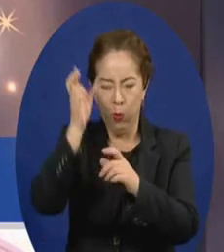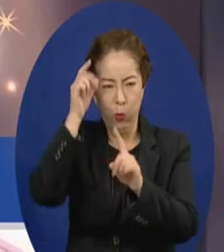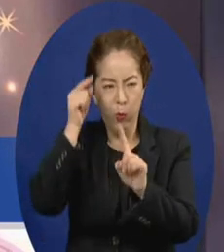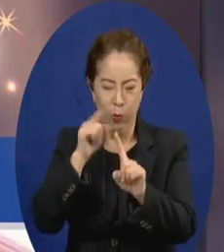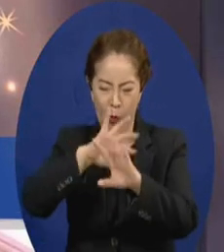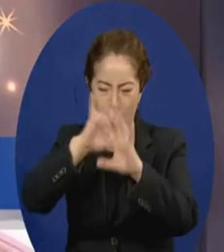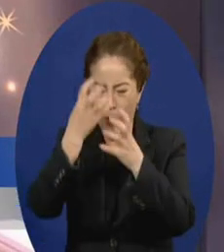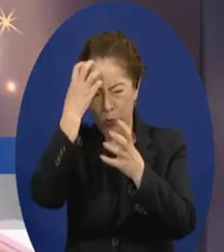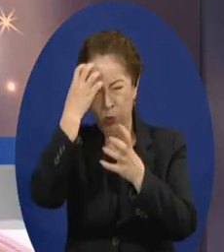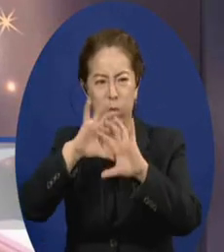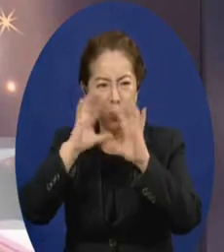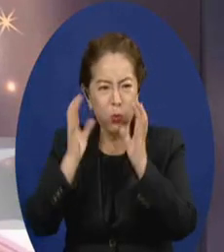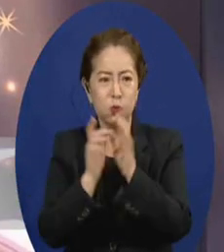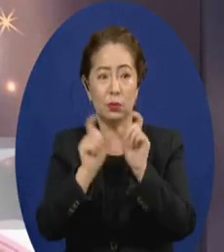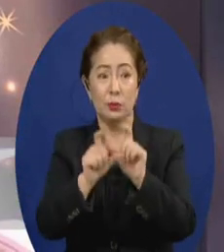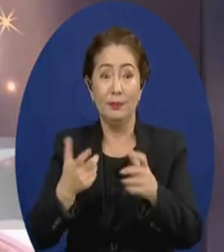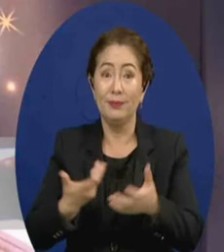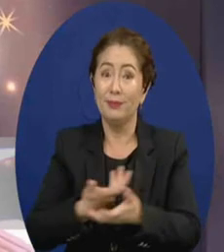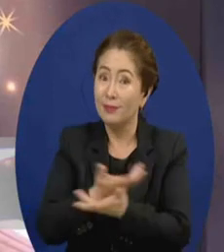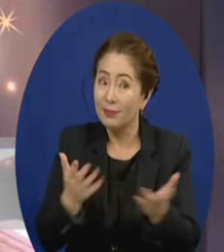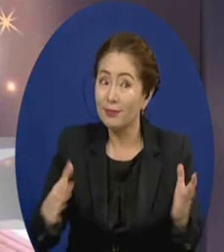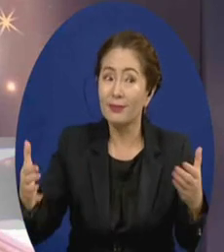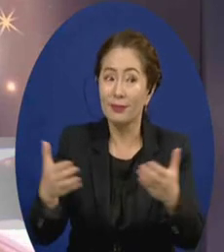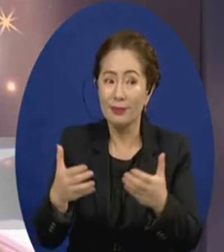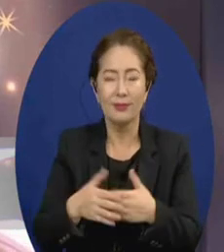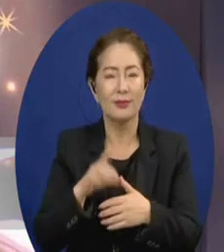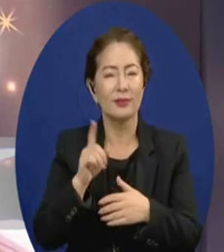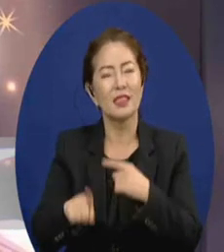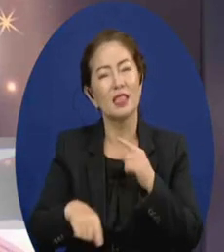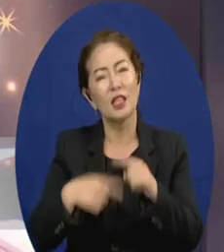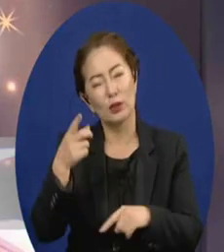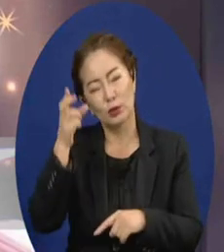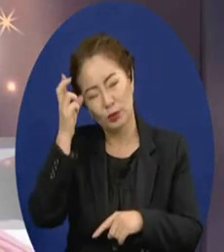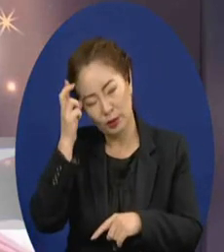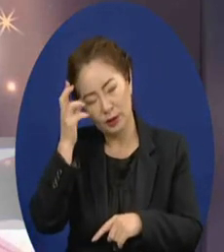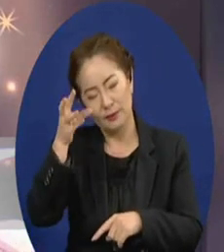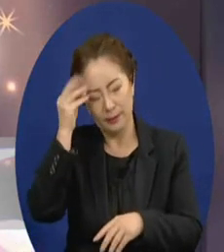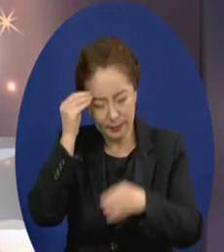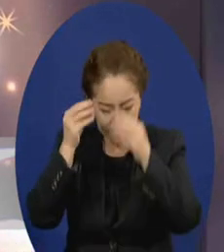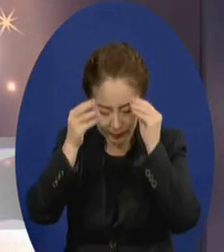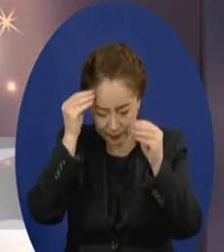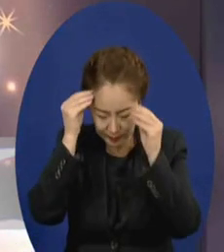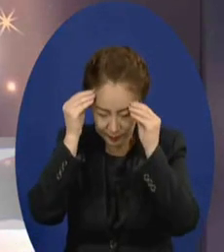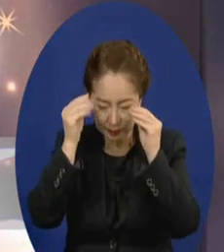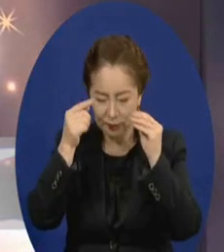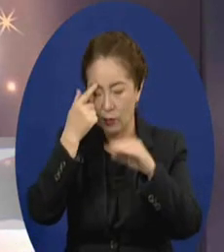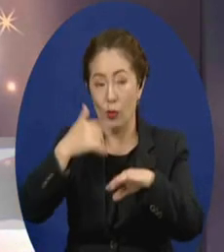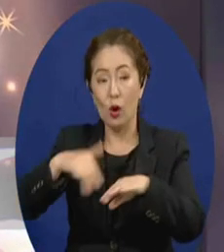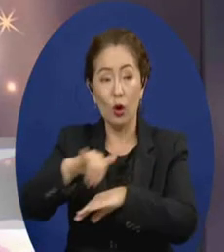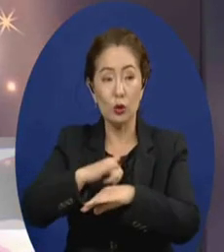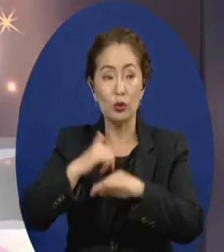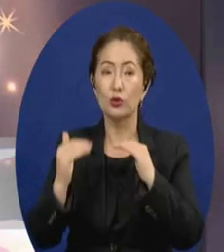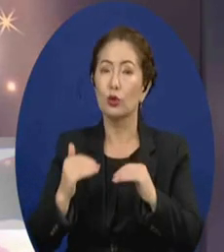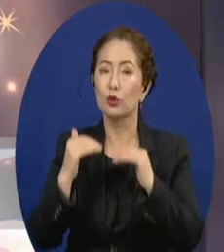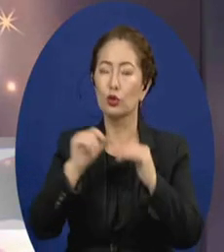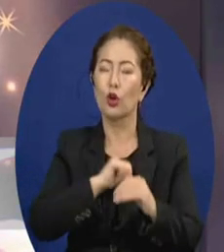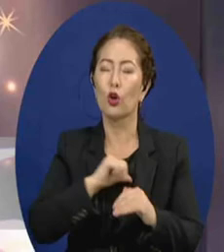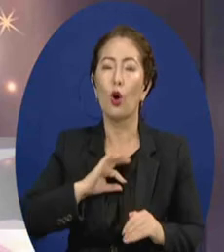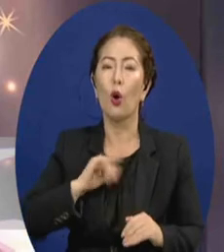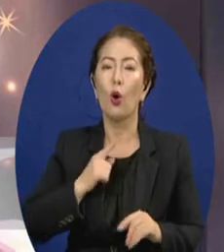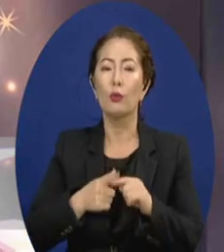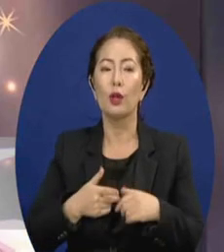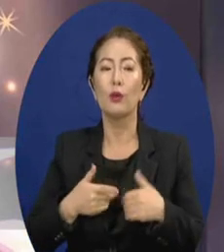боловсролтыг эзэмшсэн бүх хүмүүстээ улам их боловсрол эзэмшиж Монгол орныхоо хөгжил 50